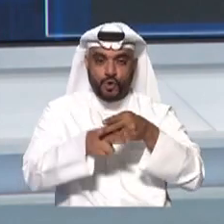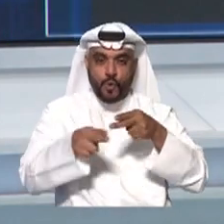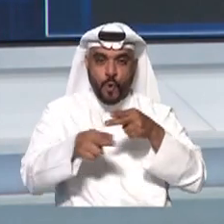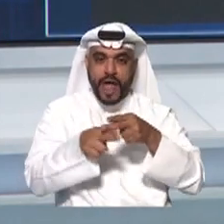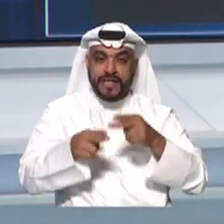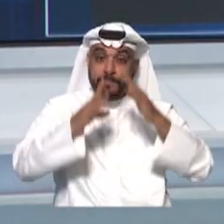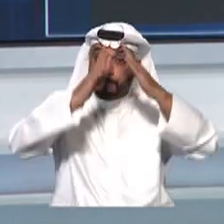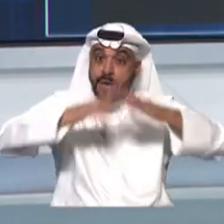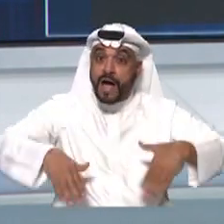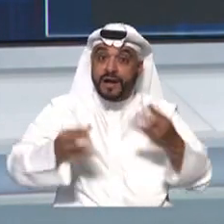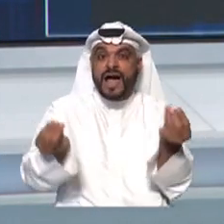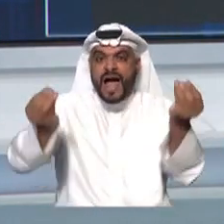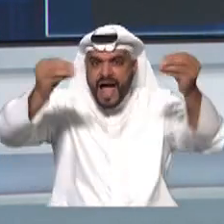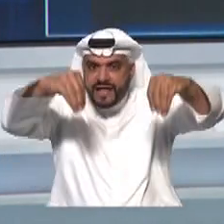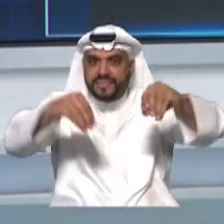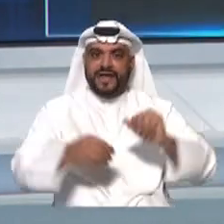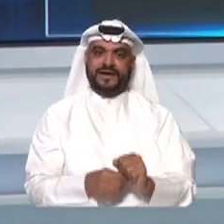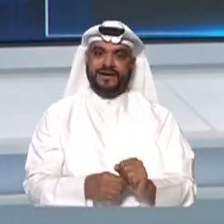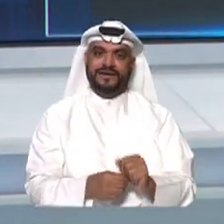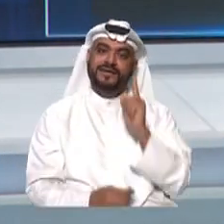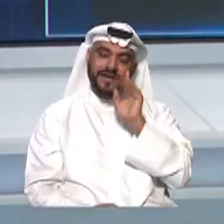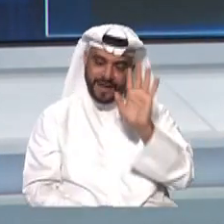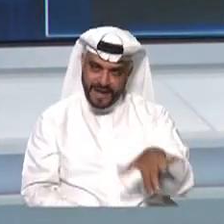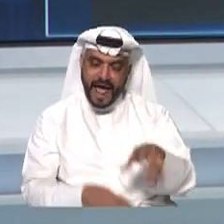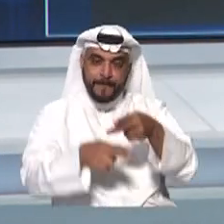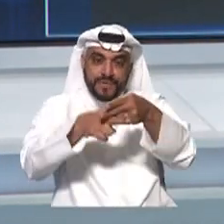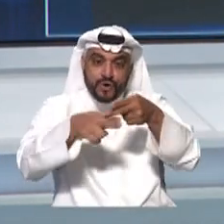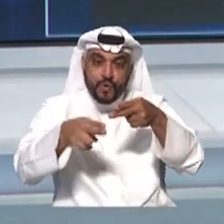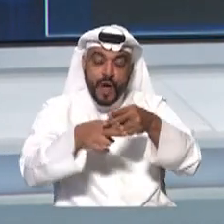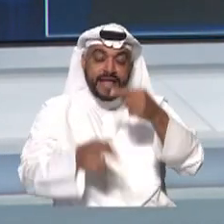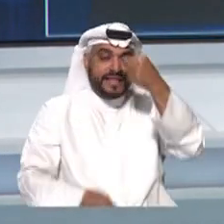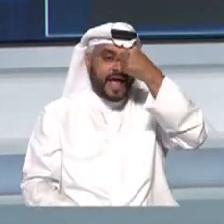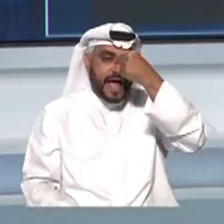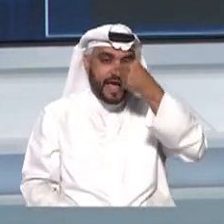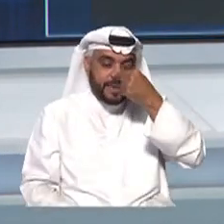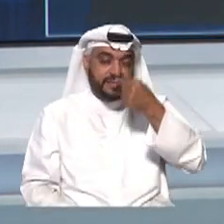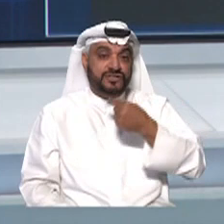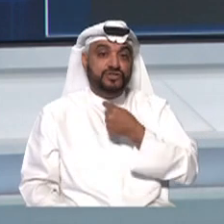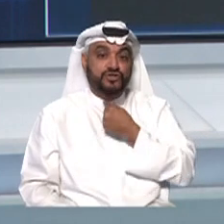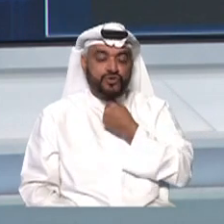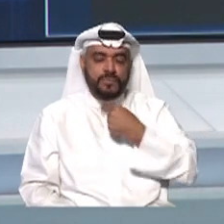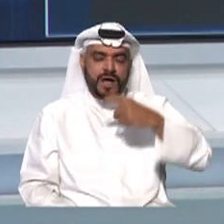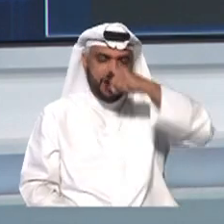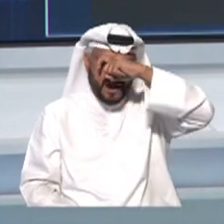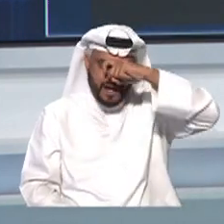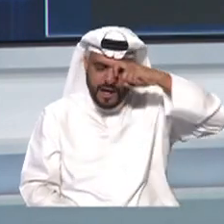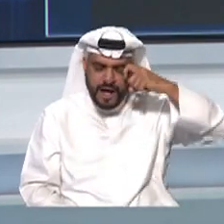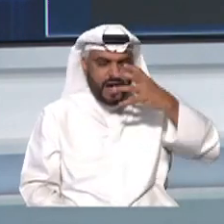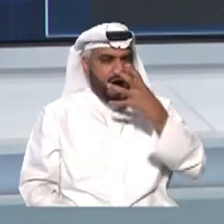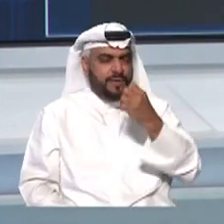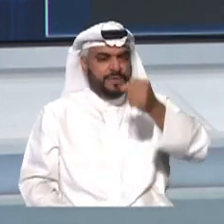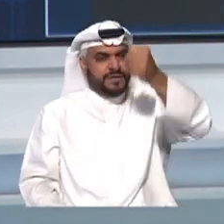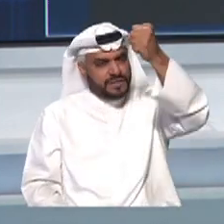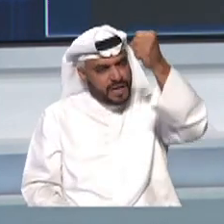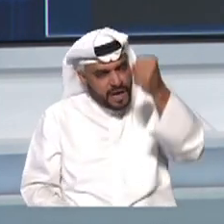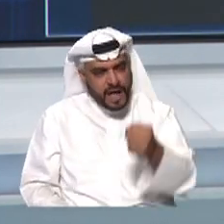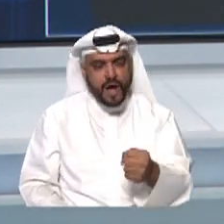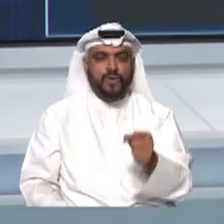غربية سرعتها ما بين 12 إلى 35 كيلومتر بالساعة. أجواء شديدة الحرارة وجافة في نفس الوقت،